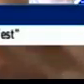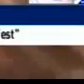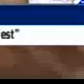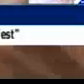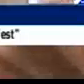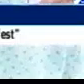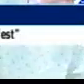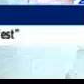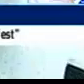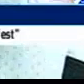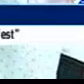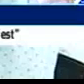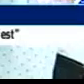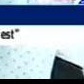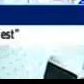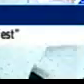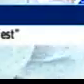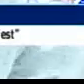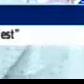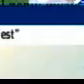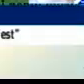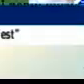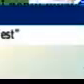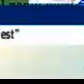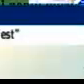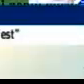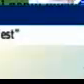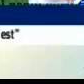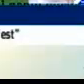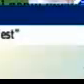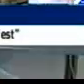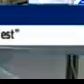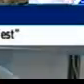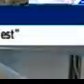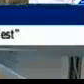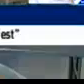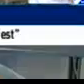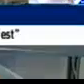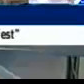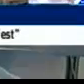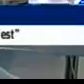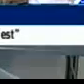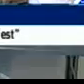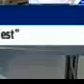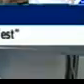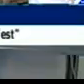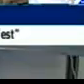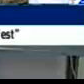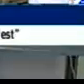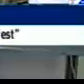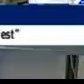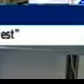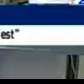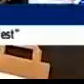noi titluri la cele mai avantajoase prețuri. Pasionații de lectură au profitat de reduceri. Sunt prețurile, aș spune așa, pentru